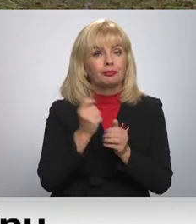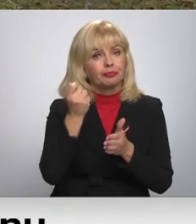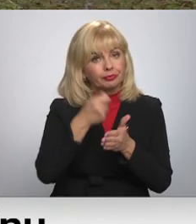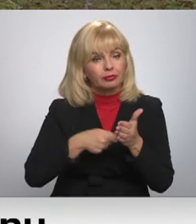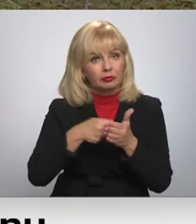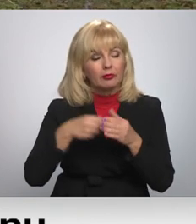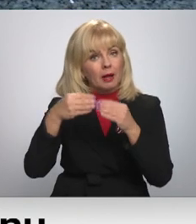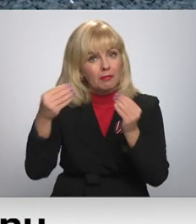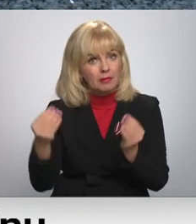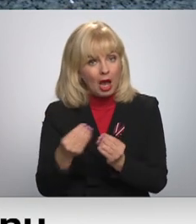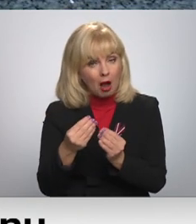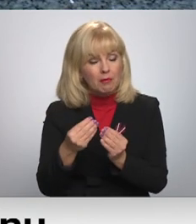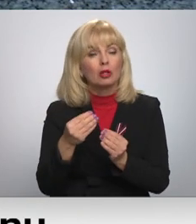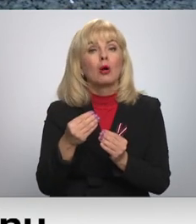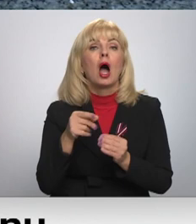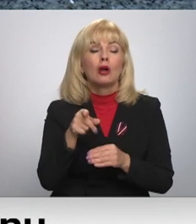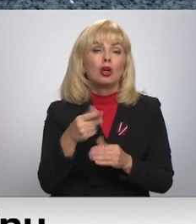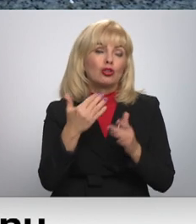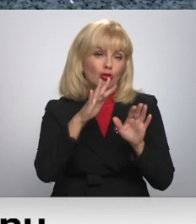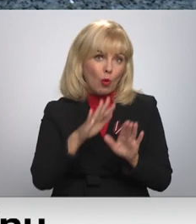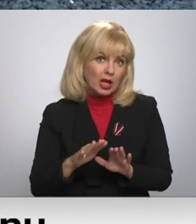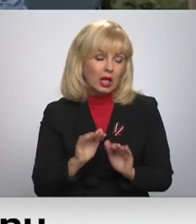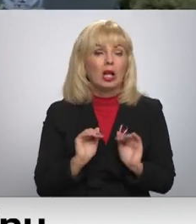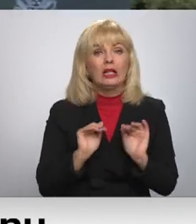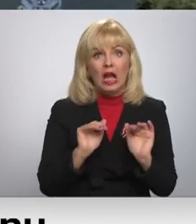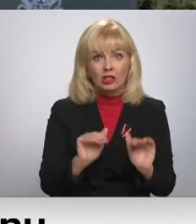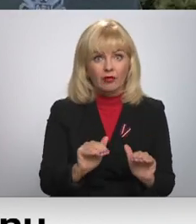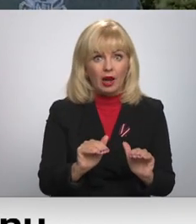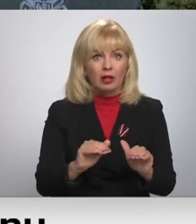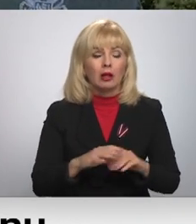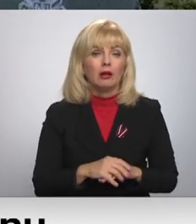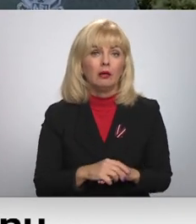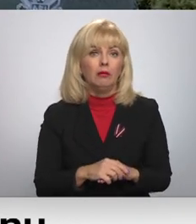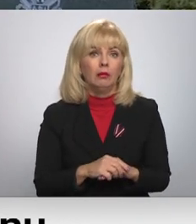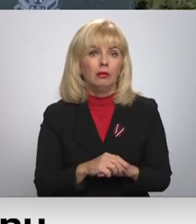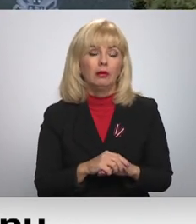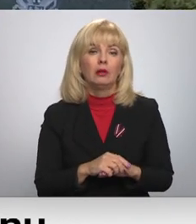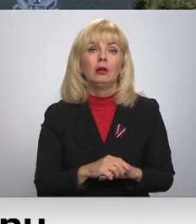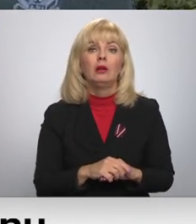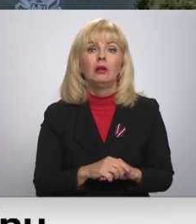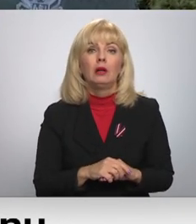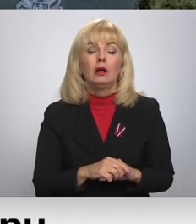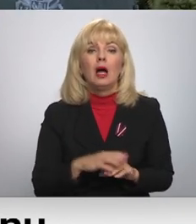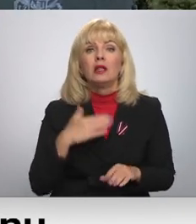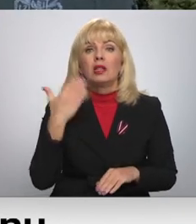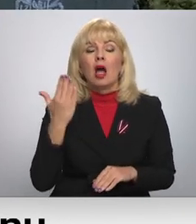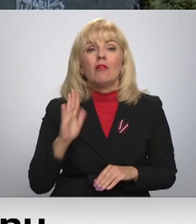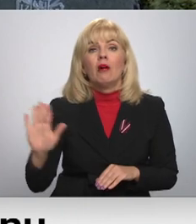zemesardzes identitātes zīmēm, un šoruden to arī iesvētīja. Lēkājas kā divā